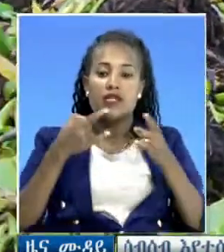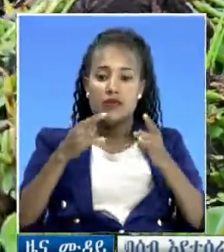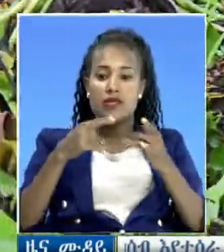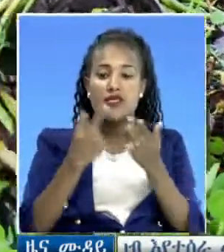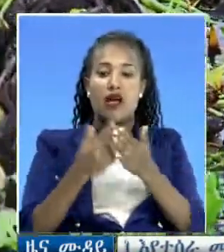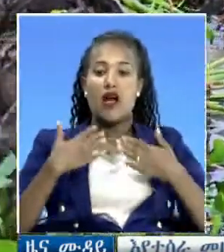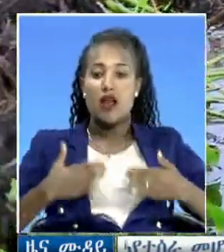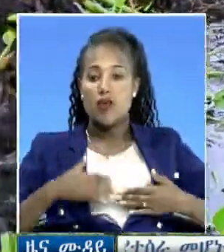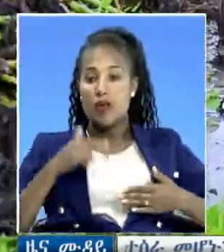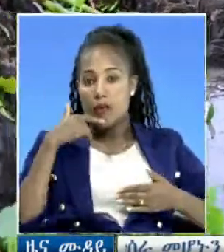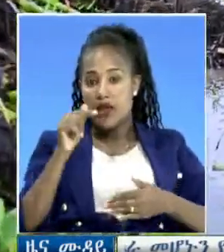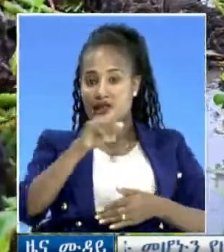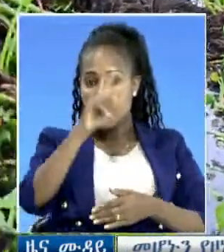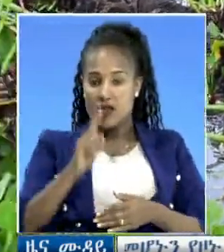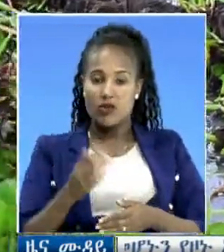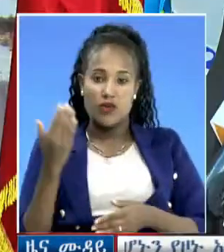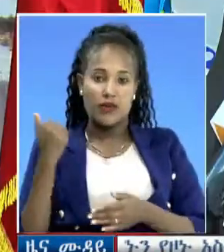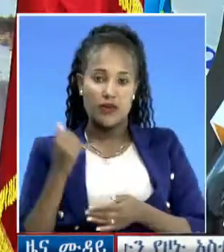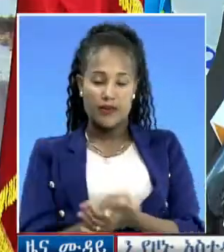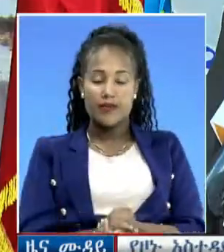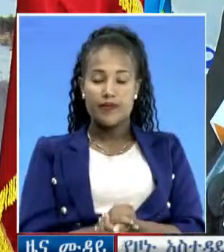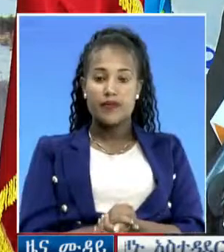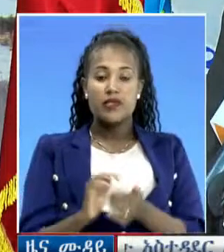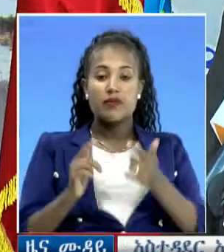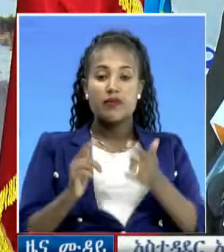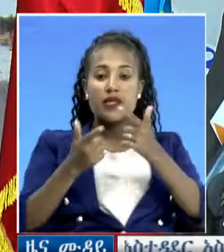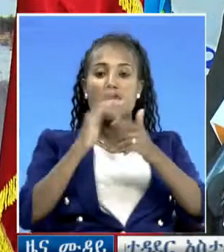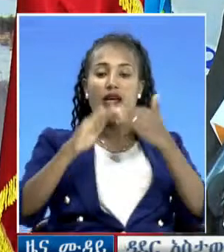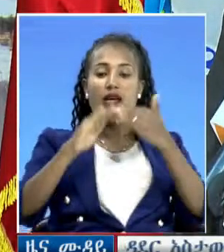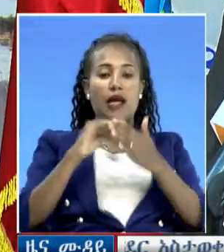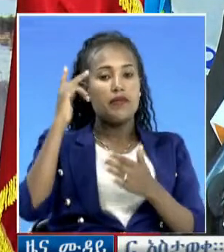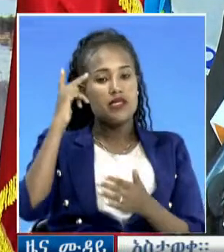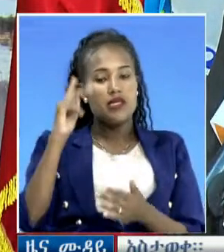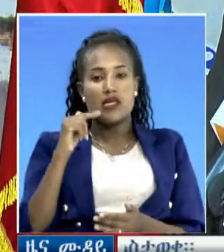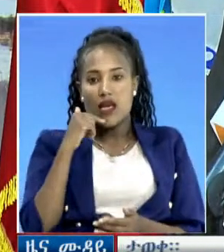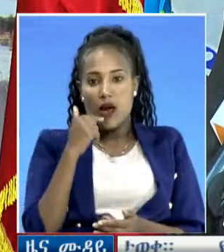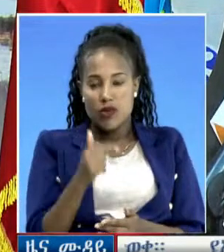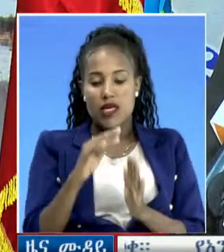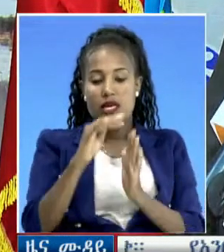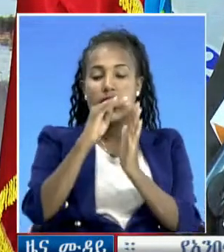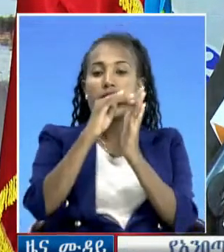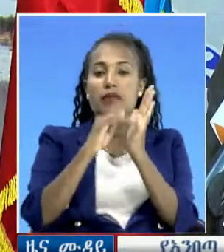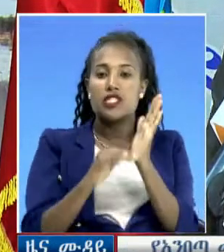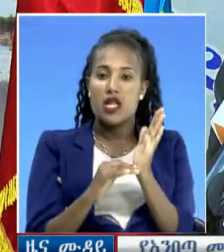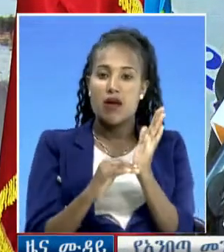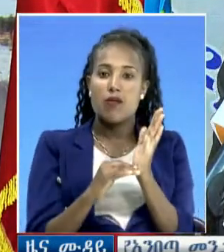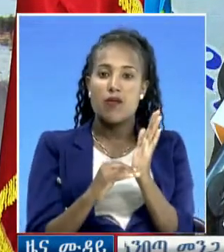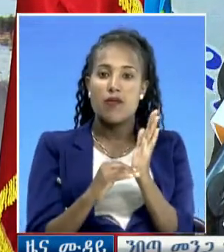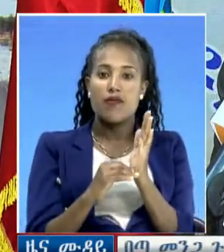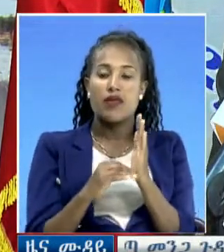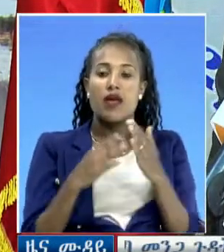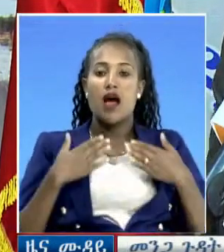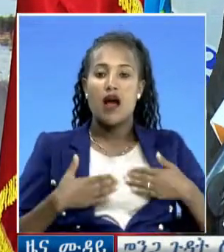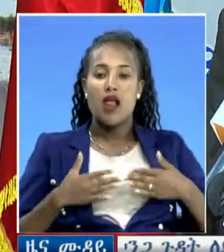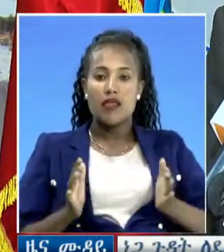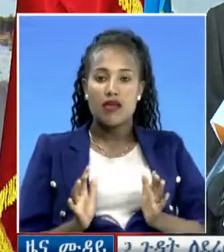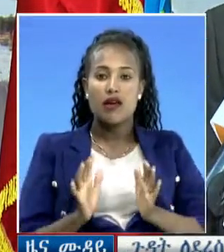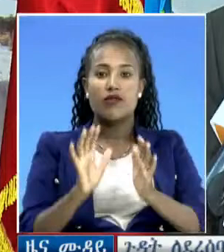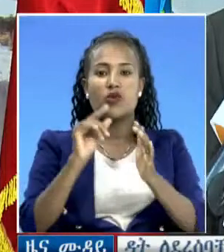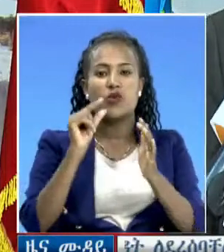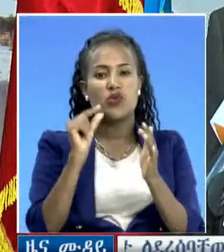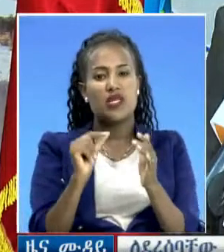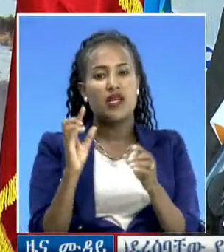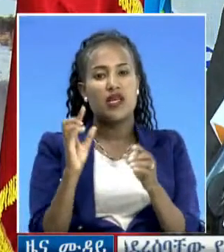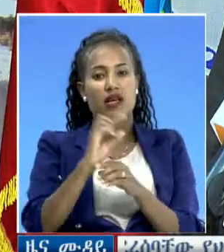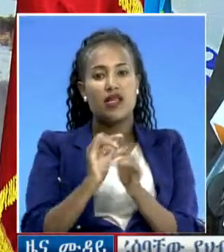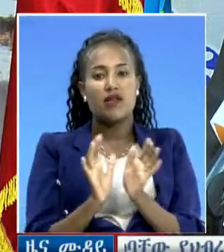አካል ነው ወይ ብለን ጥያቄ አቅርበንላቸዋል። ምክትል ጠቅላይ ሚኒስትር ያሉት መስከረሙ አካል ነው። ተገፍቶ የተወሰነ ቀን